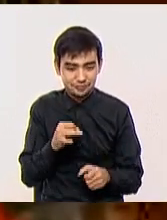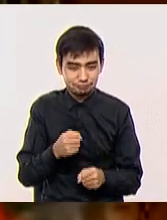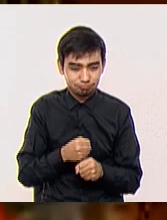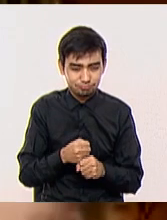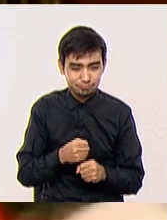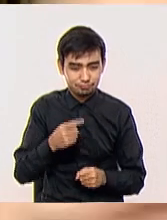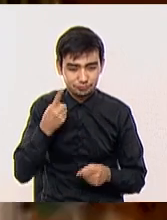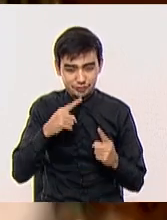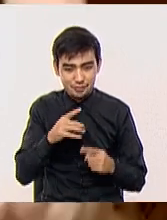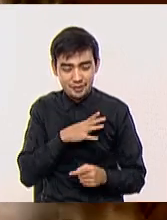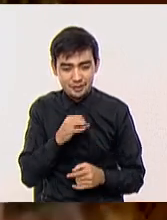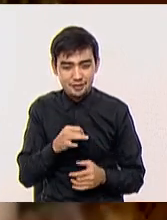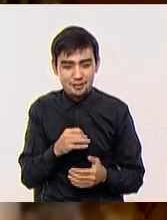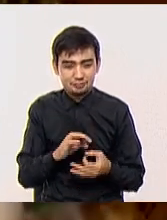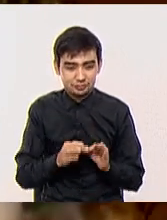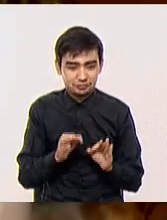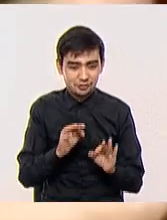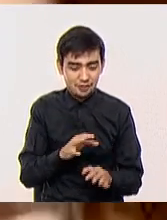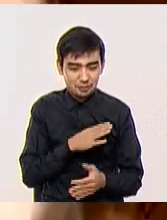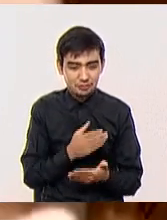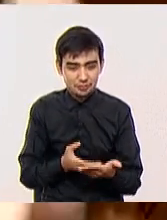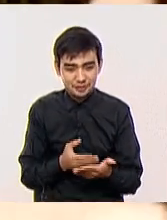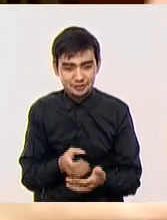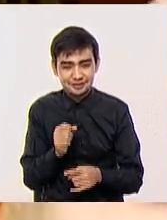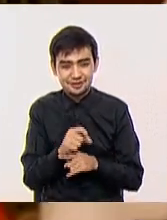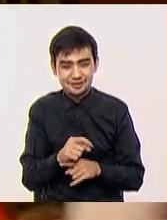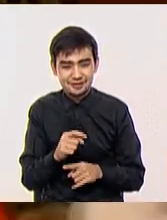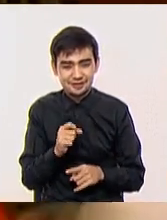воссозданием, объяснением, прояснением задачи